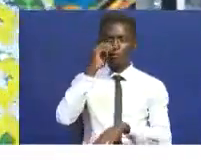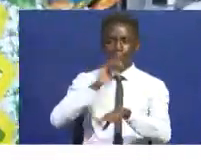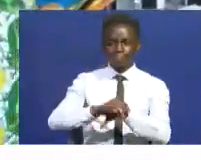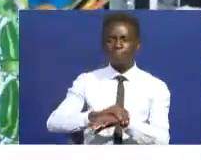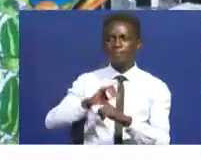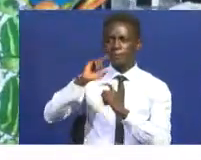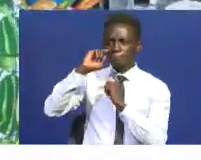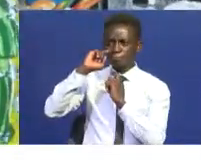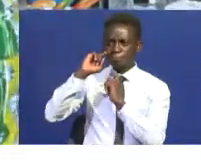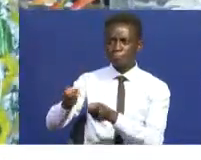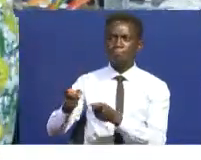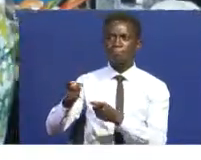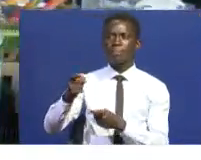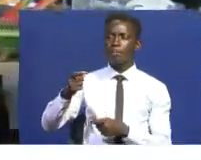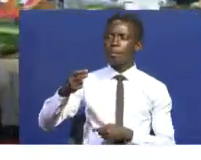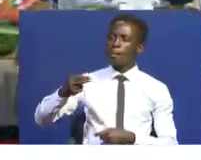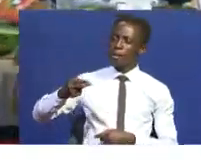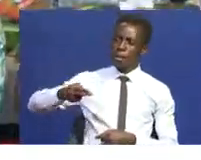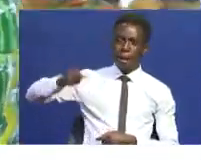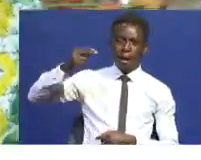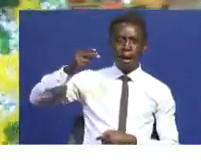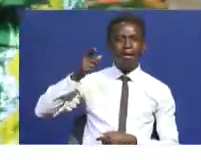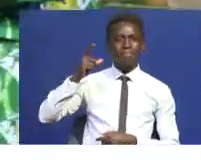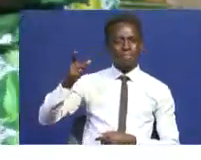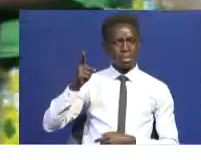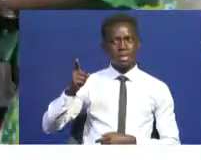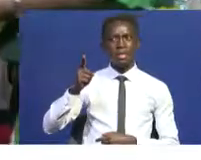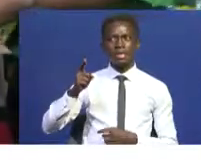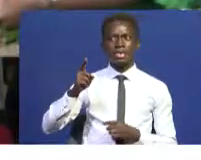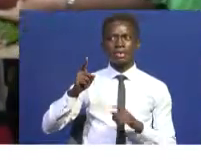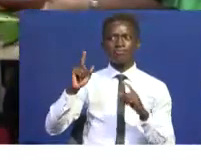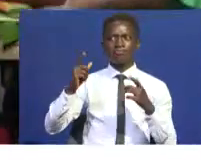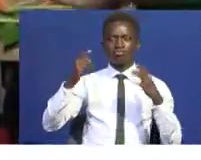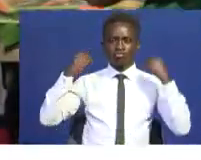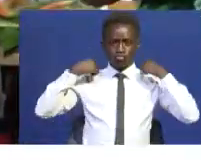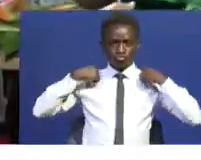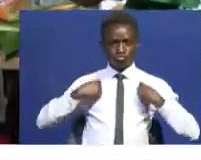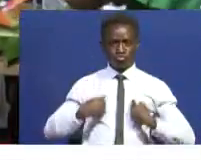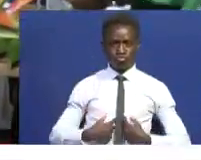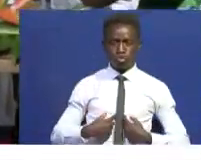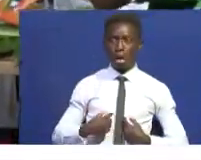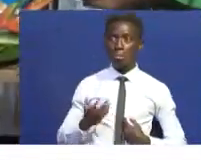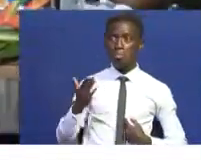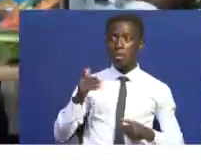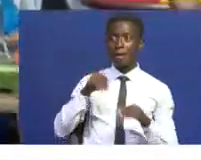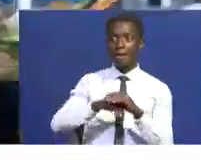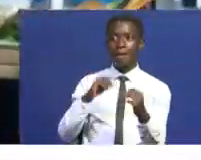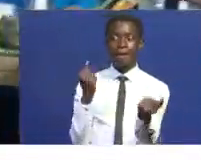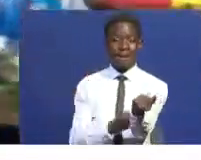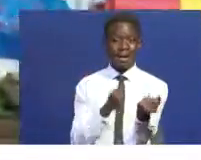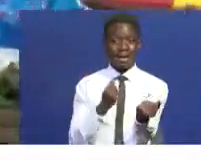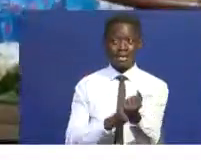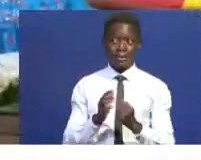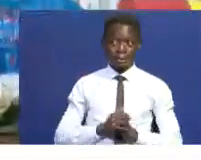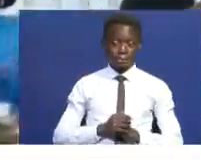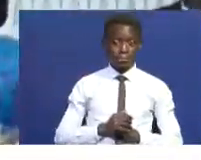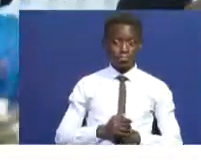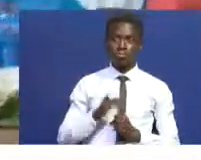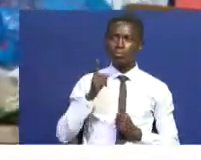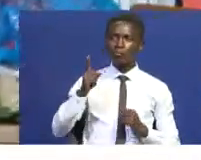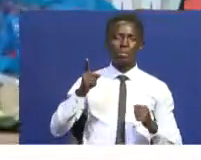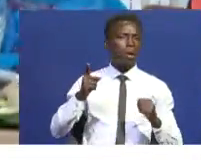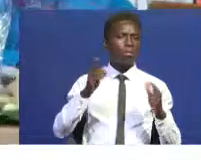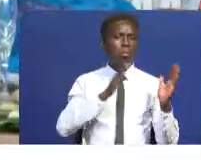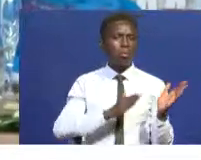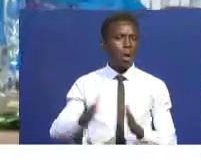zaidi ya the Companion of the Order of the Star of the Volta ya Ghana. Akizungumza kwenye dhifa ya serikali iliyoandaliwa jijini Accra,